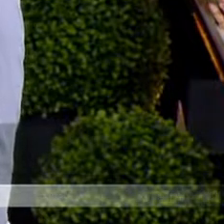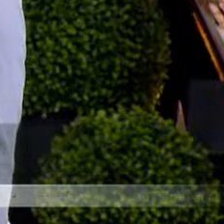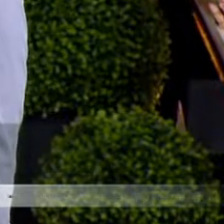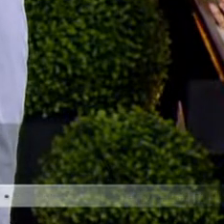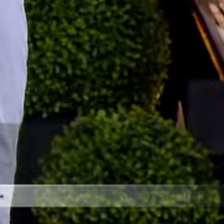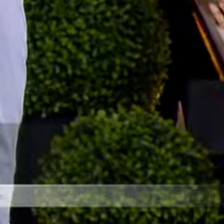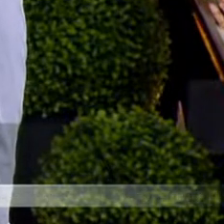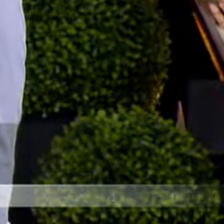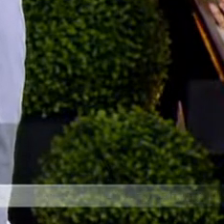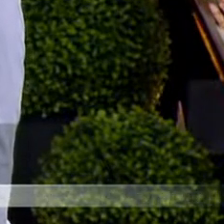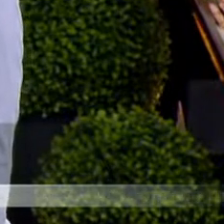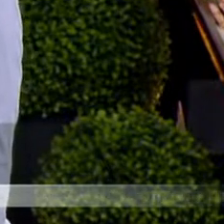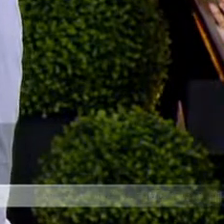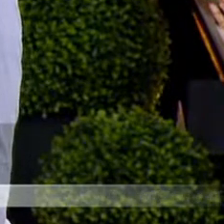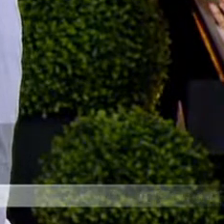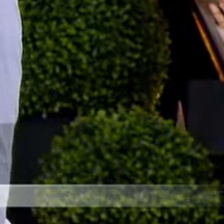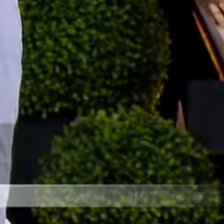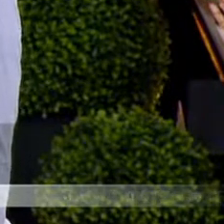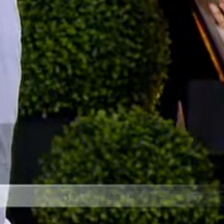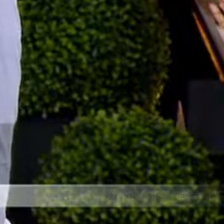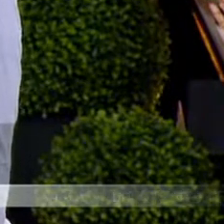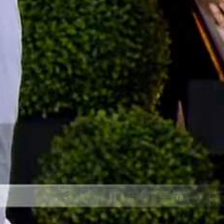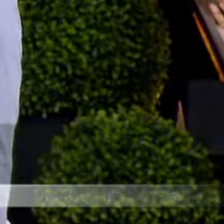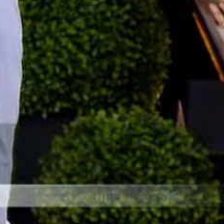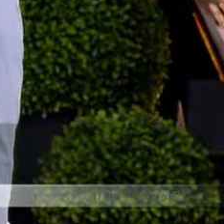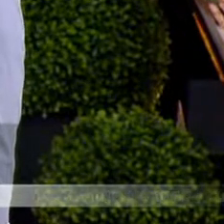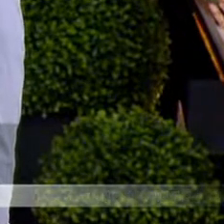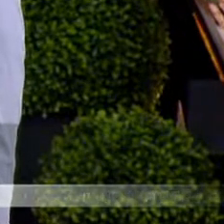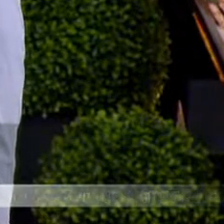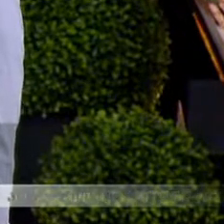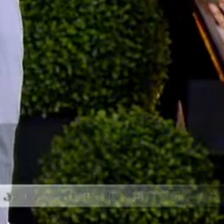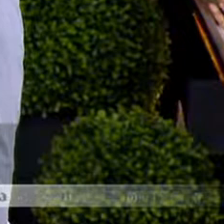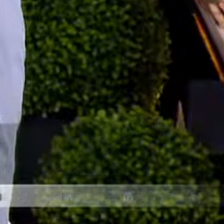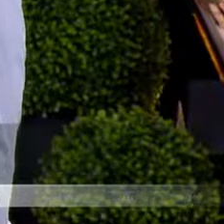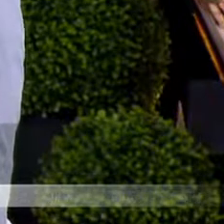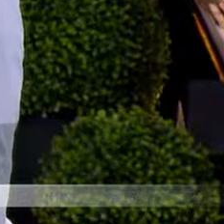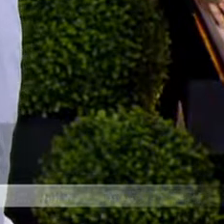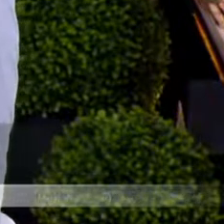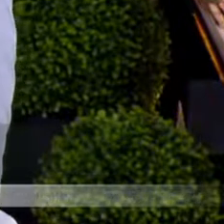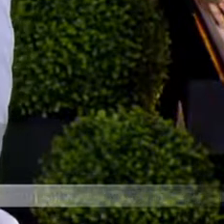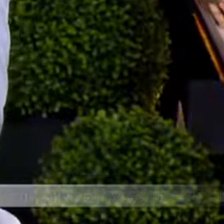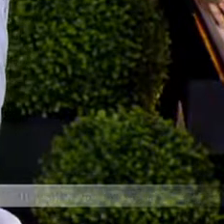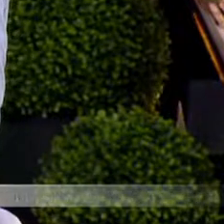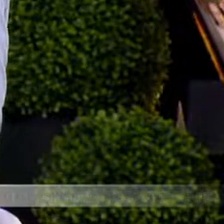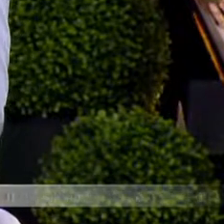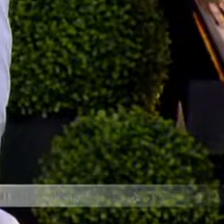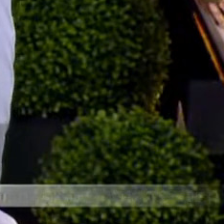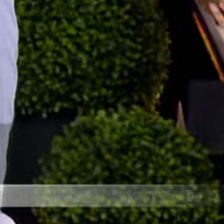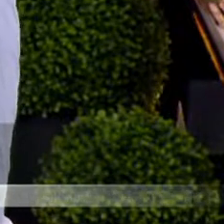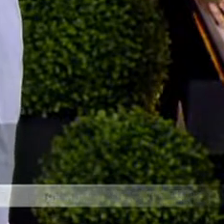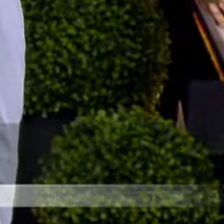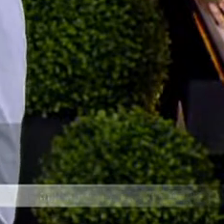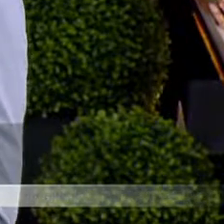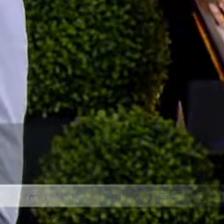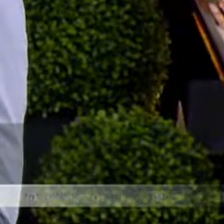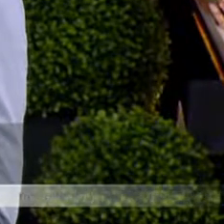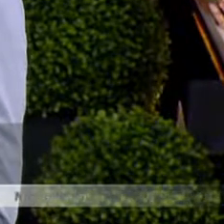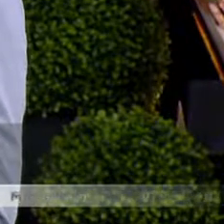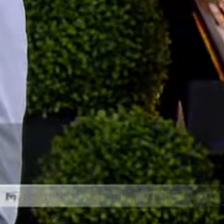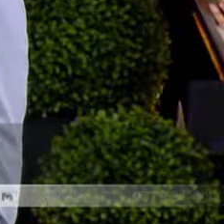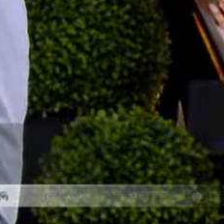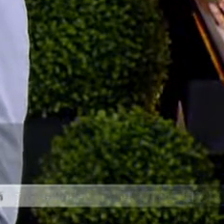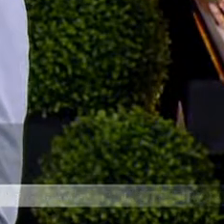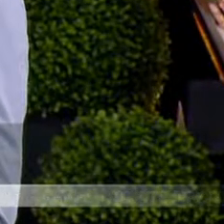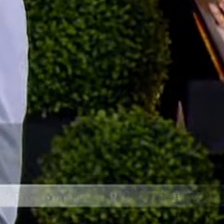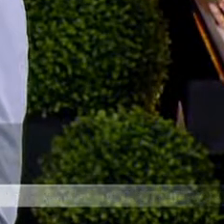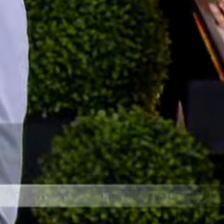ქვეყანა, სადაც ფაქტიურად თითზე ჩამოსათვლელია ესეთი პაციენტი და ესეთი პაციენტები იღუპებიან დიაგნოზის დასმამდე. რა თქმა უნდა, ეს